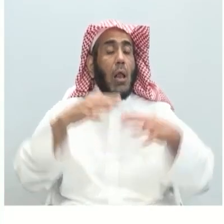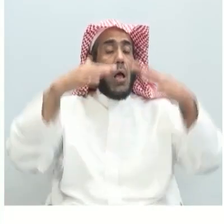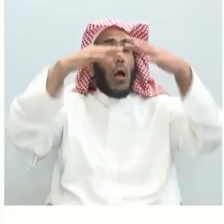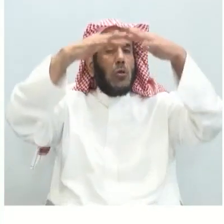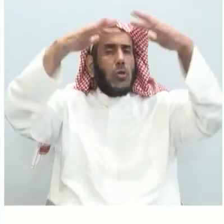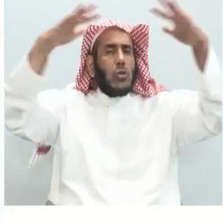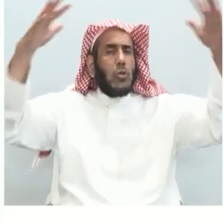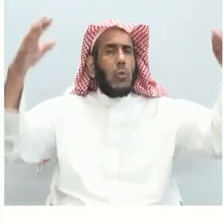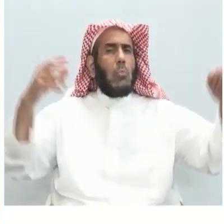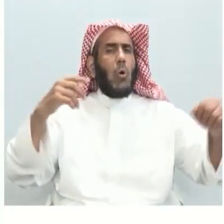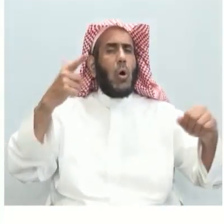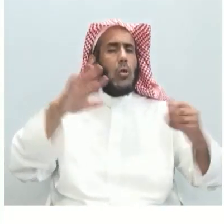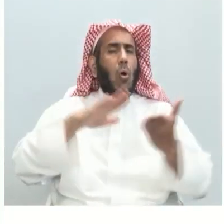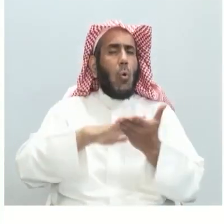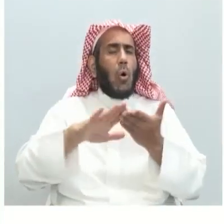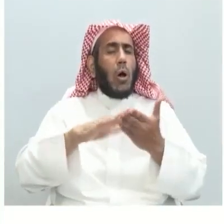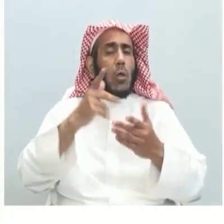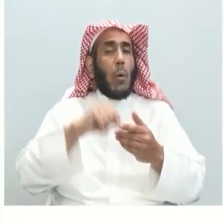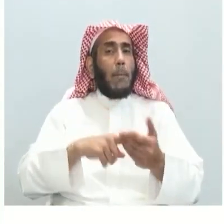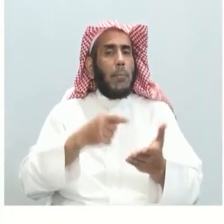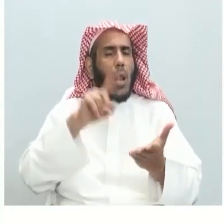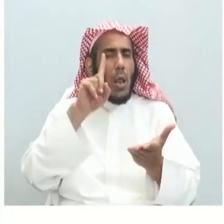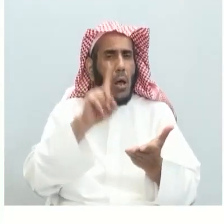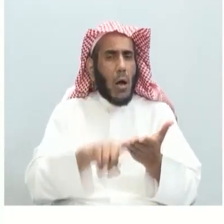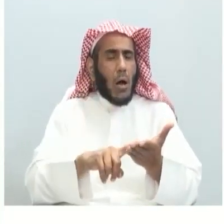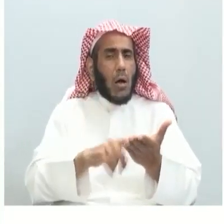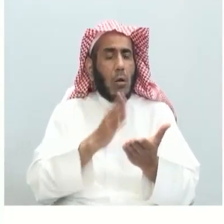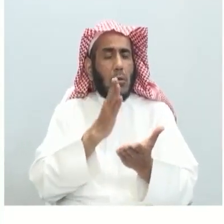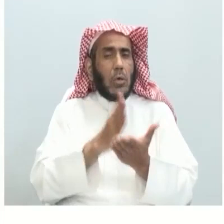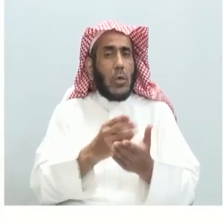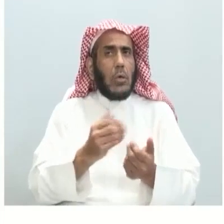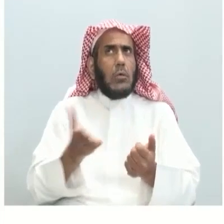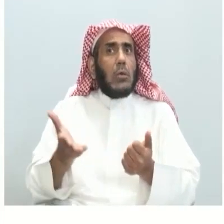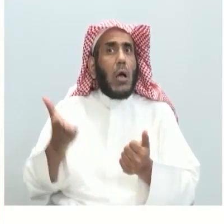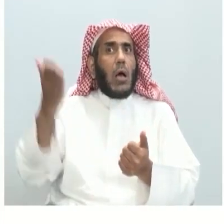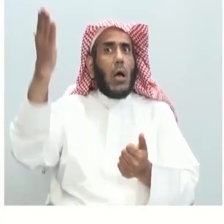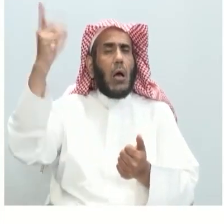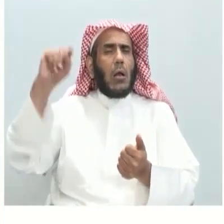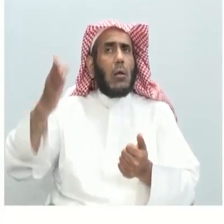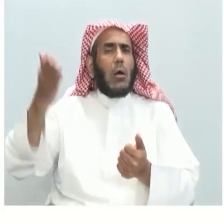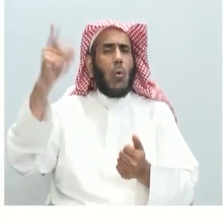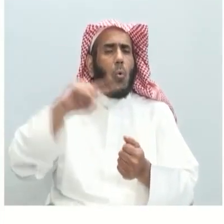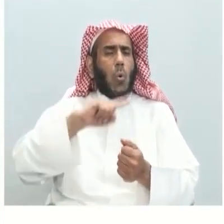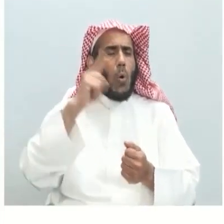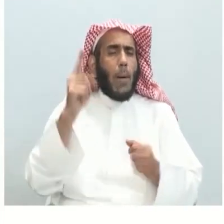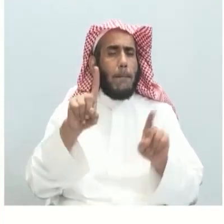السماوات والارض بالحق تعالى عما